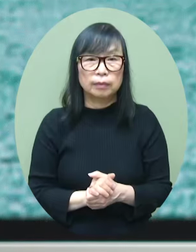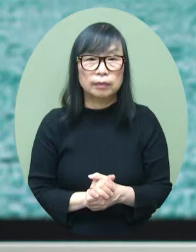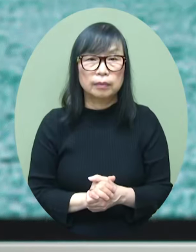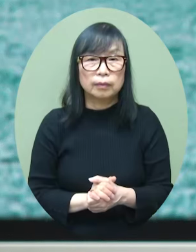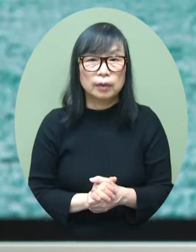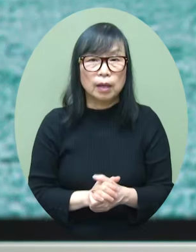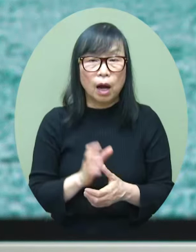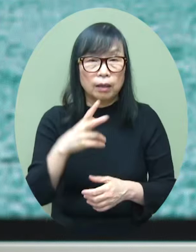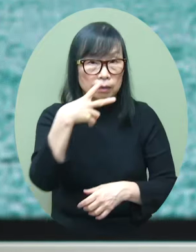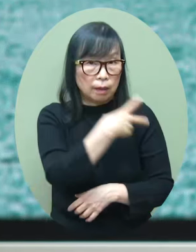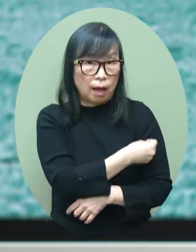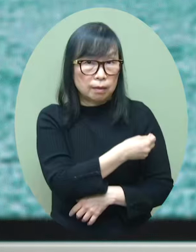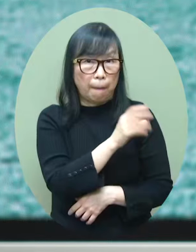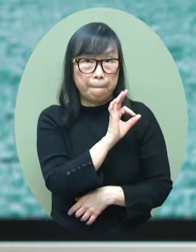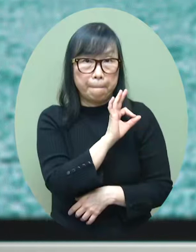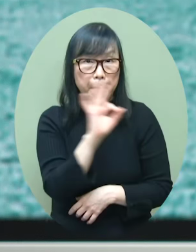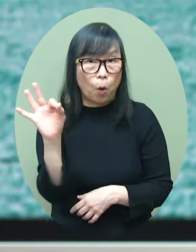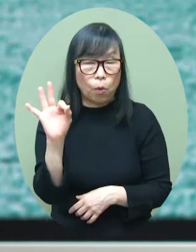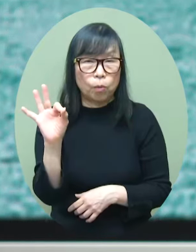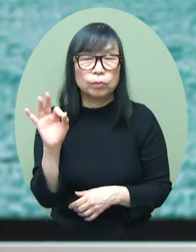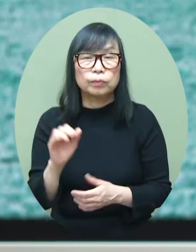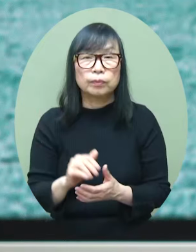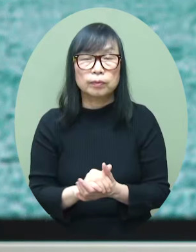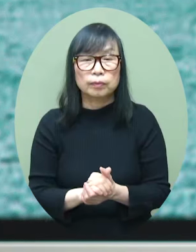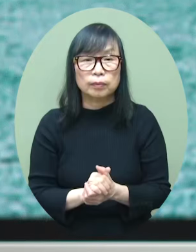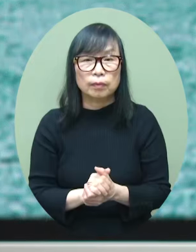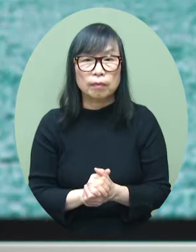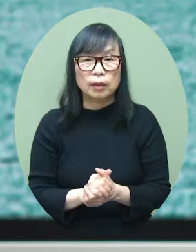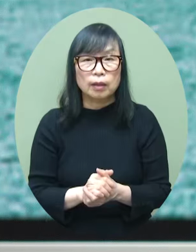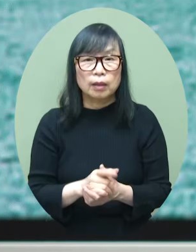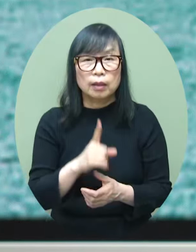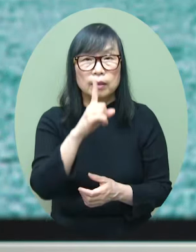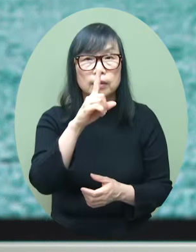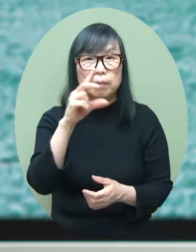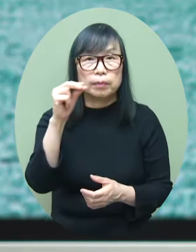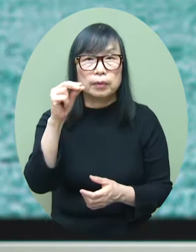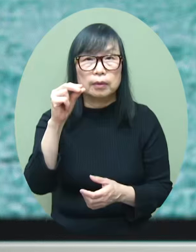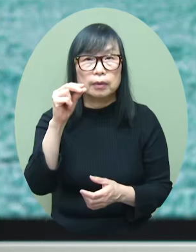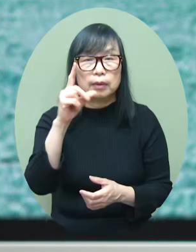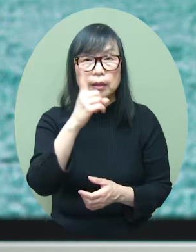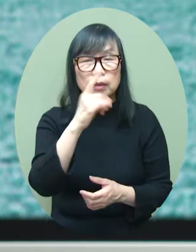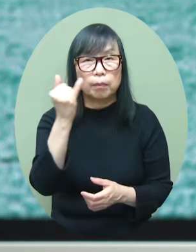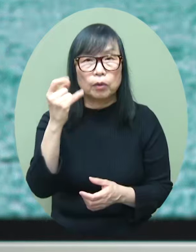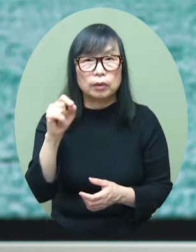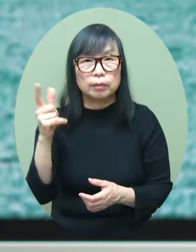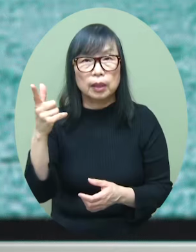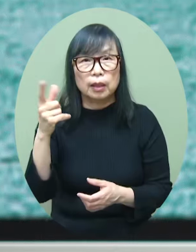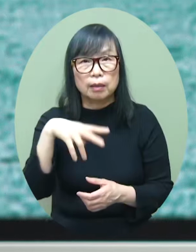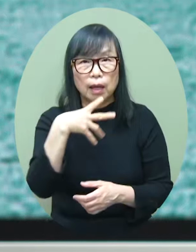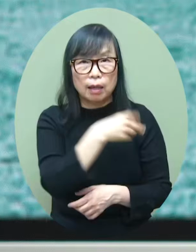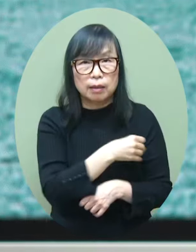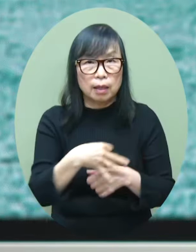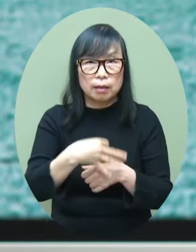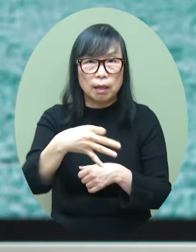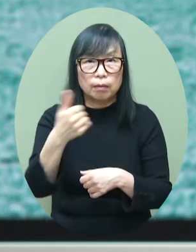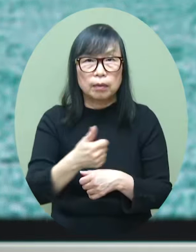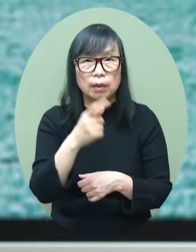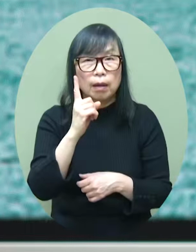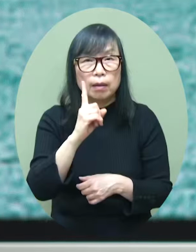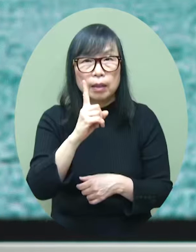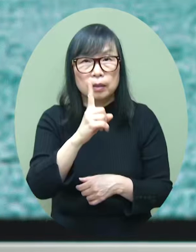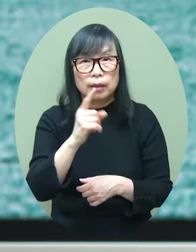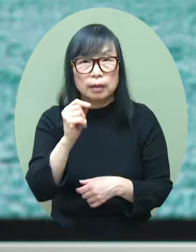如果冇打針嘅話咧，就係17%啦，即係16.幾%啦。去到打曬三針咧，係